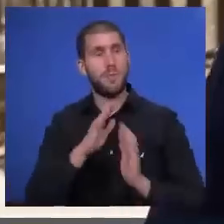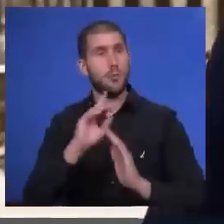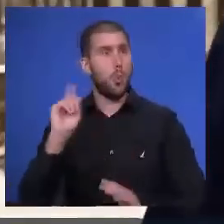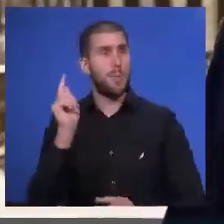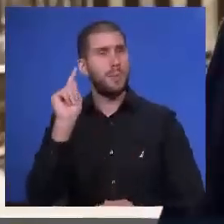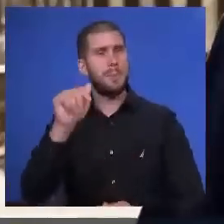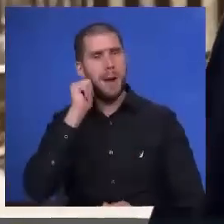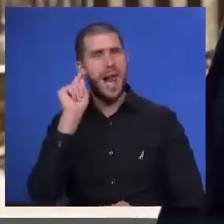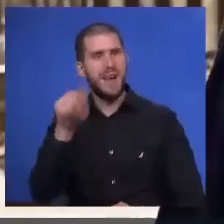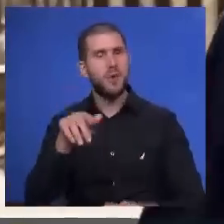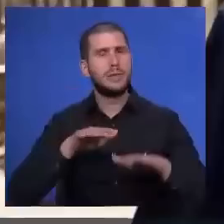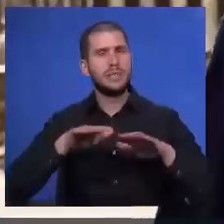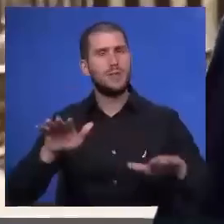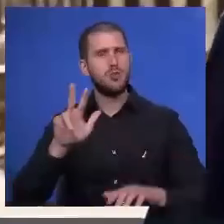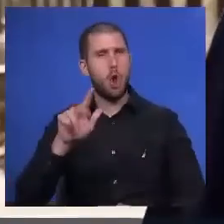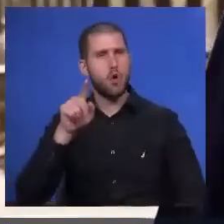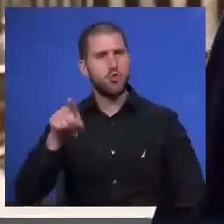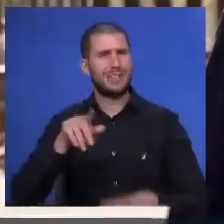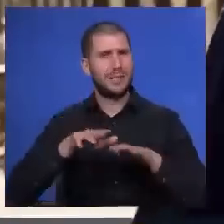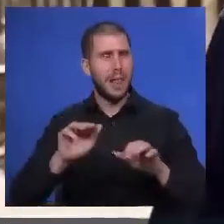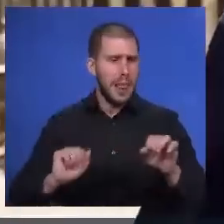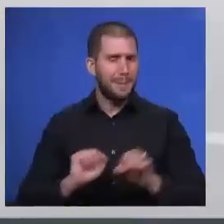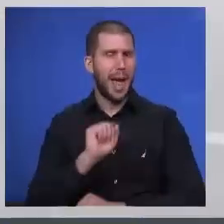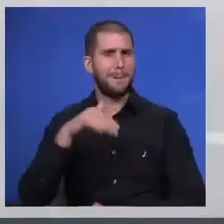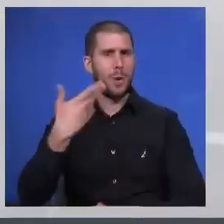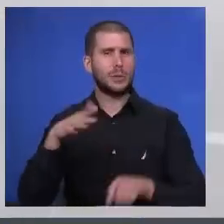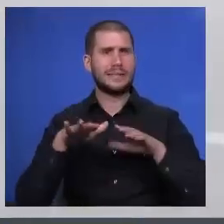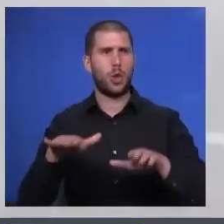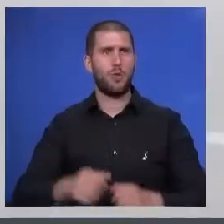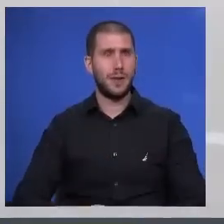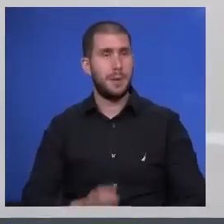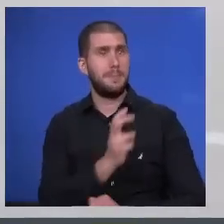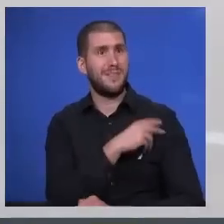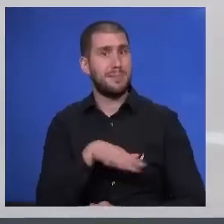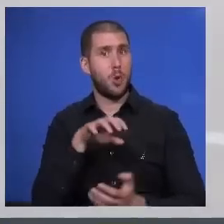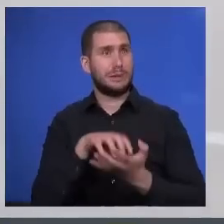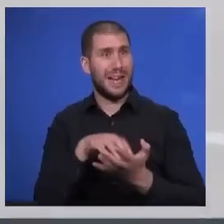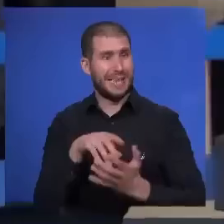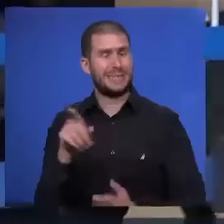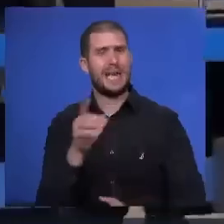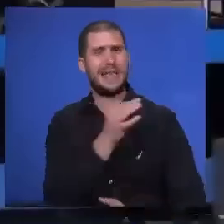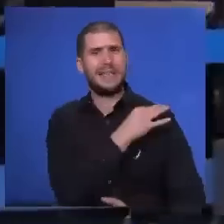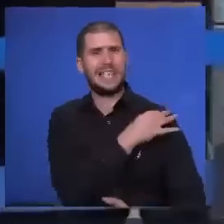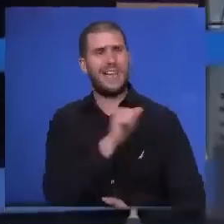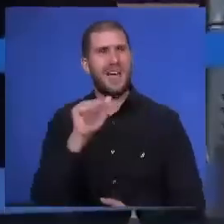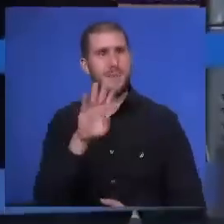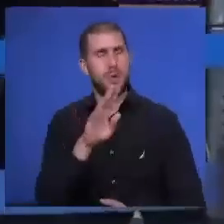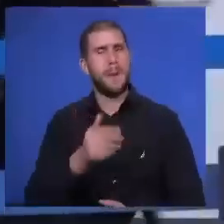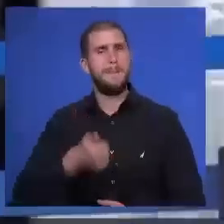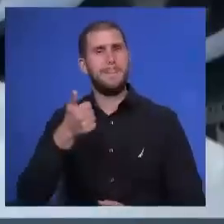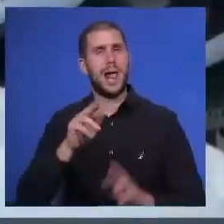מחר לטרמינל 3 בנדבג, למחות מחוץ לטרמינל. מפקד מחוז מרכז ניצב אבי ביטון ומנכ"ל רשות שדות